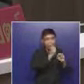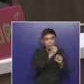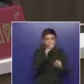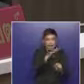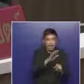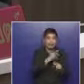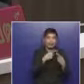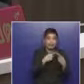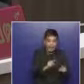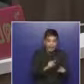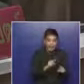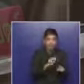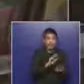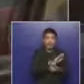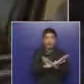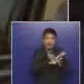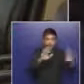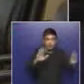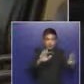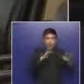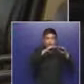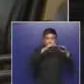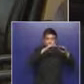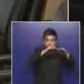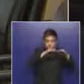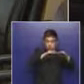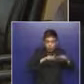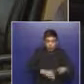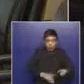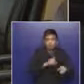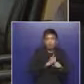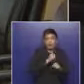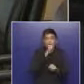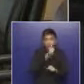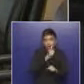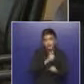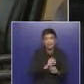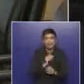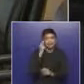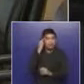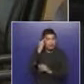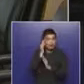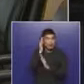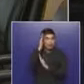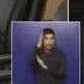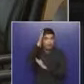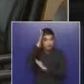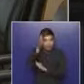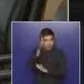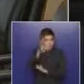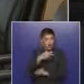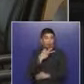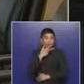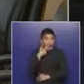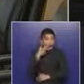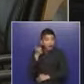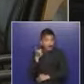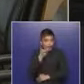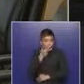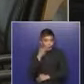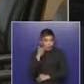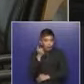ราหรือผลิตภัณฑ์สุขภาพอื่นๆอนาคตนะครับความหวานเนี่ยก็จะต้